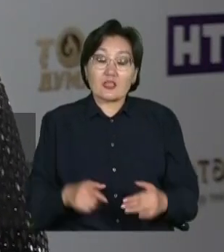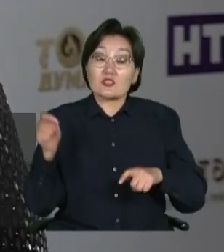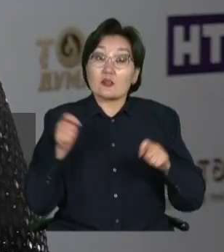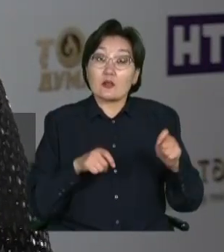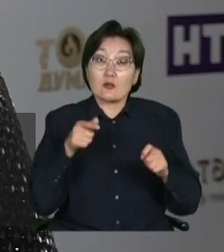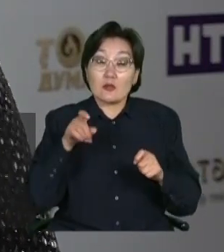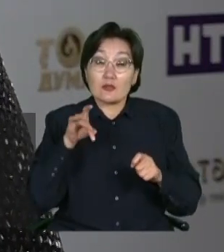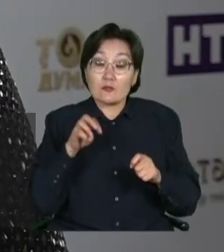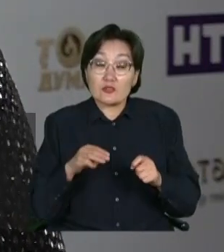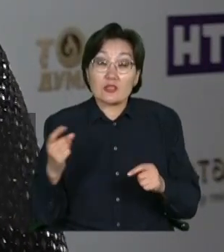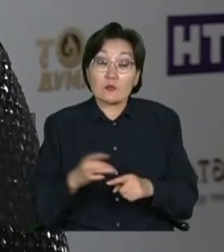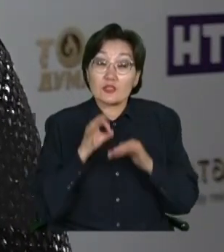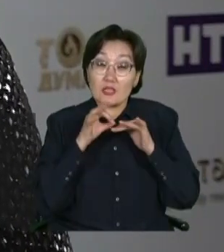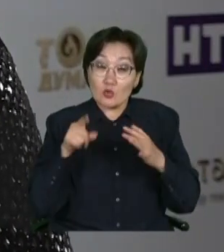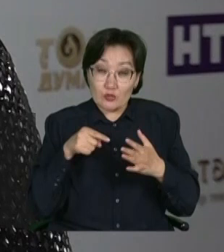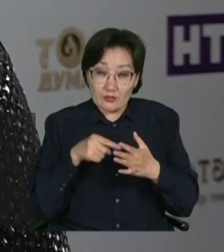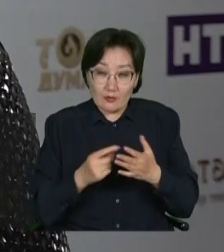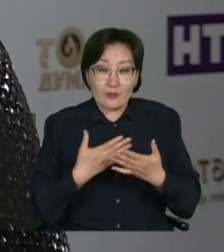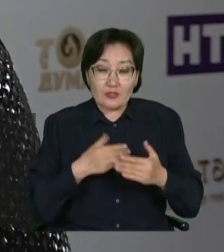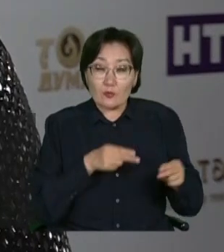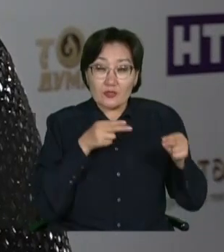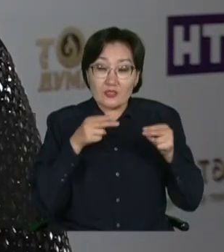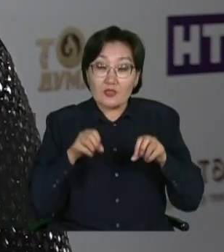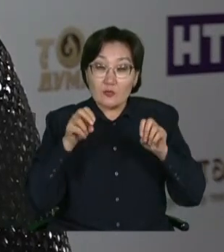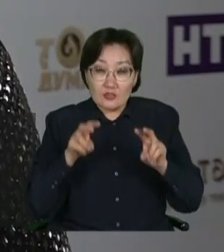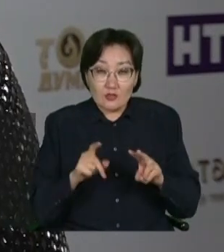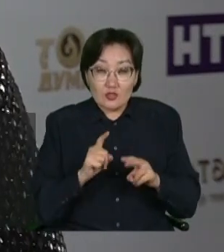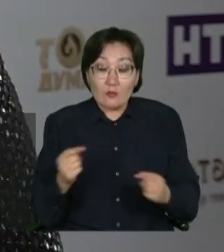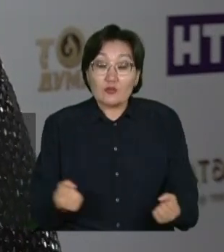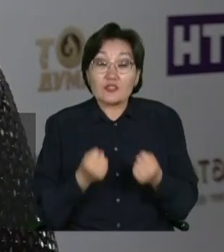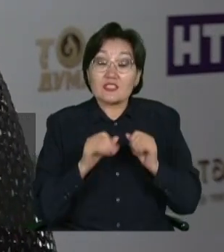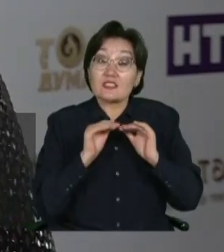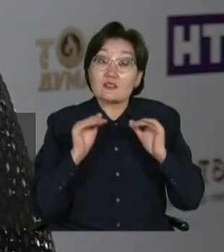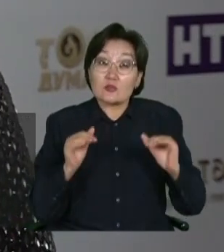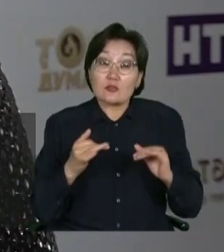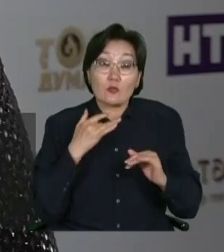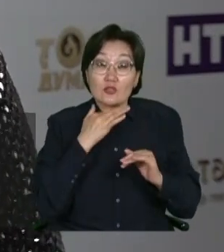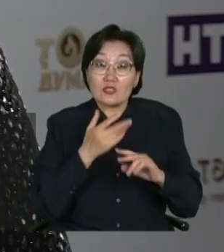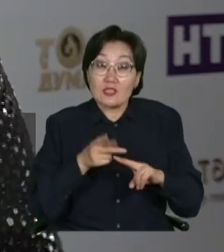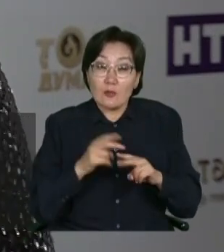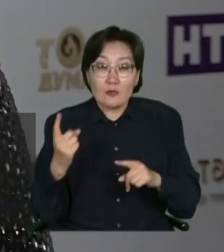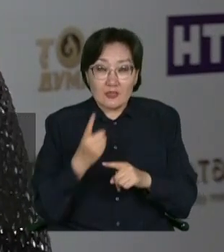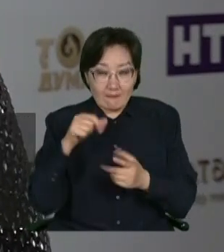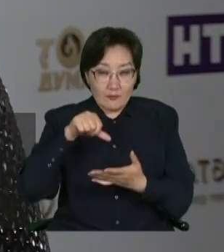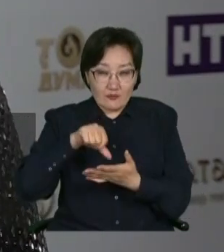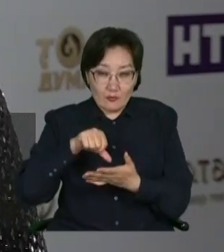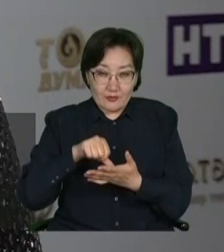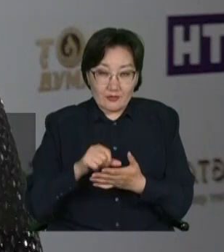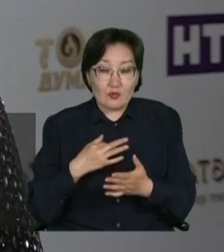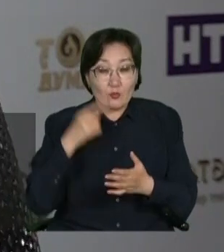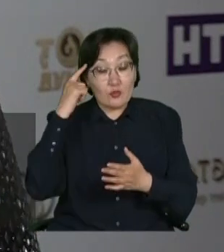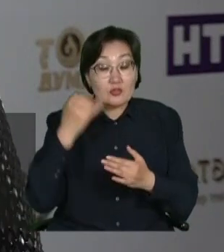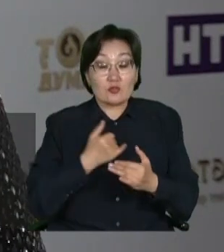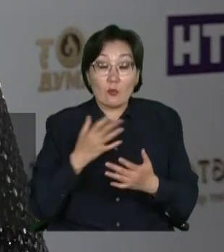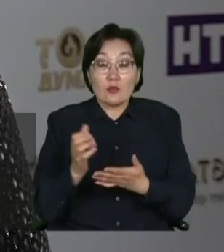Фестиваль «Галамарт» впервые проводится в городе. Мы приехали специально, чтобы поддержать детей. Для многих это первое выступление. Думаю, у